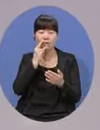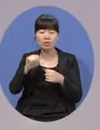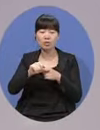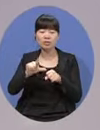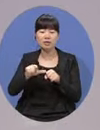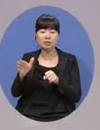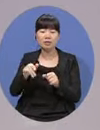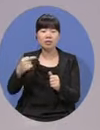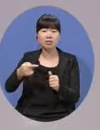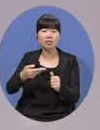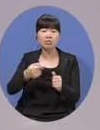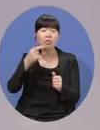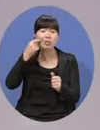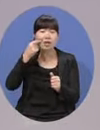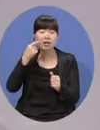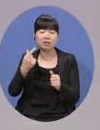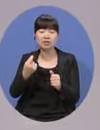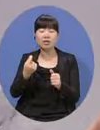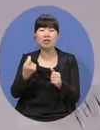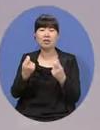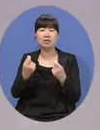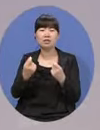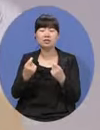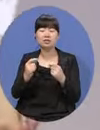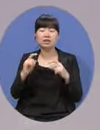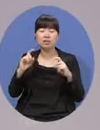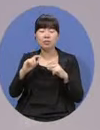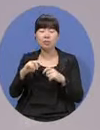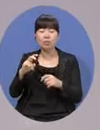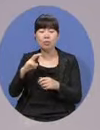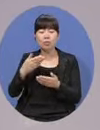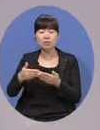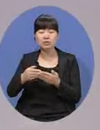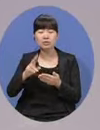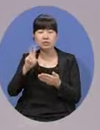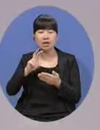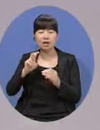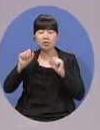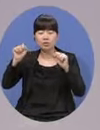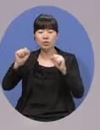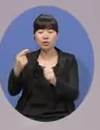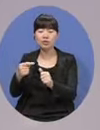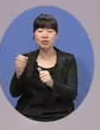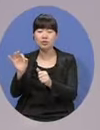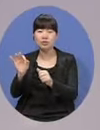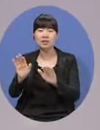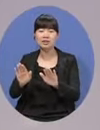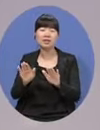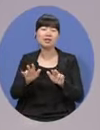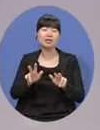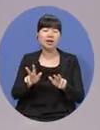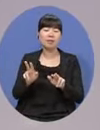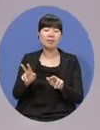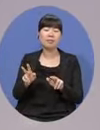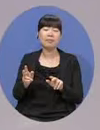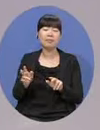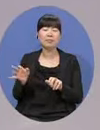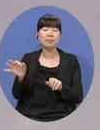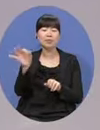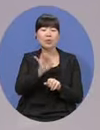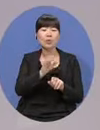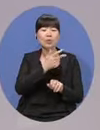못 가르치거나 했던 돈들이 이제 교과목으로 넘어가는 거예요 영어 수학 이쪽으로 넘어가다 보니까 이제